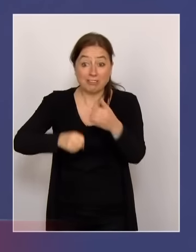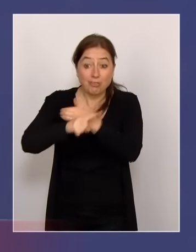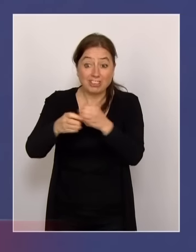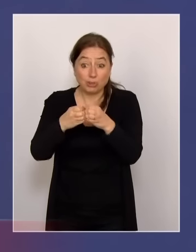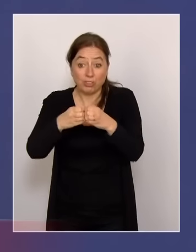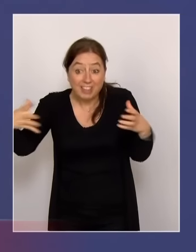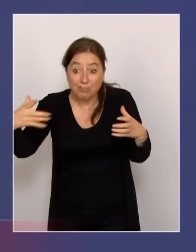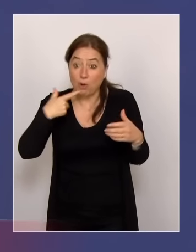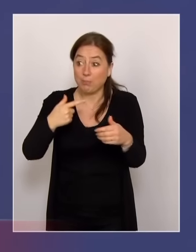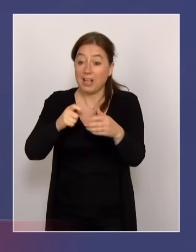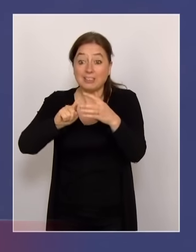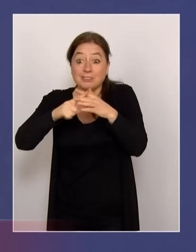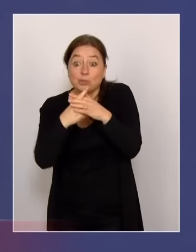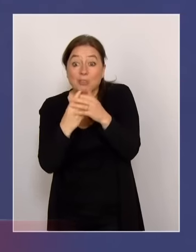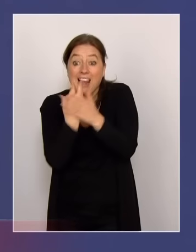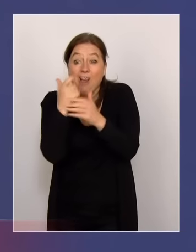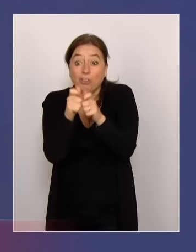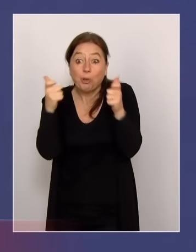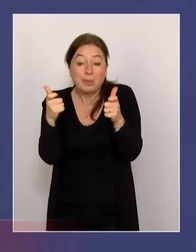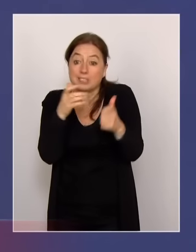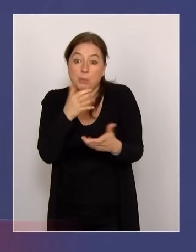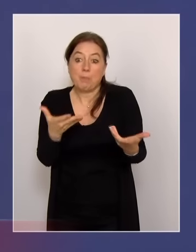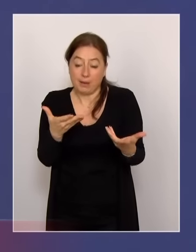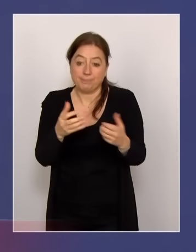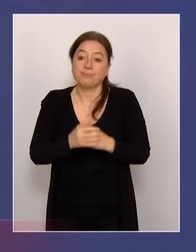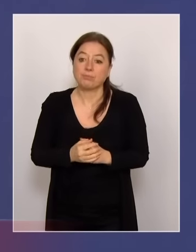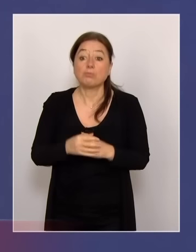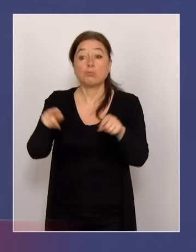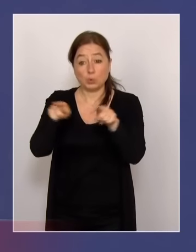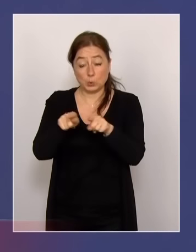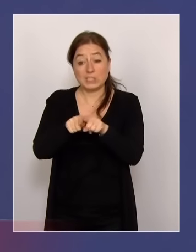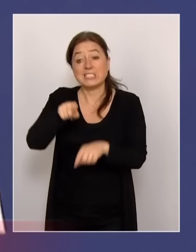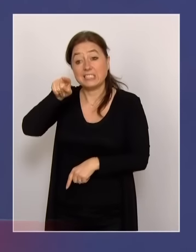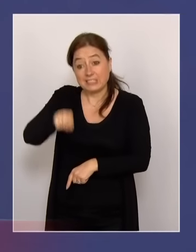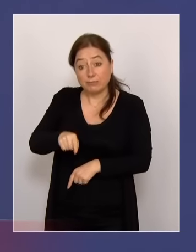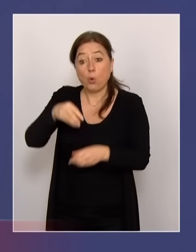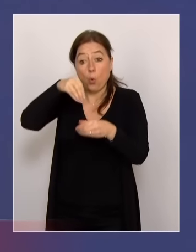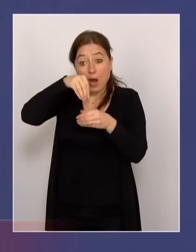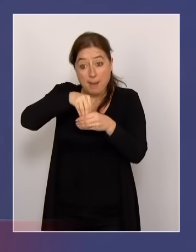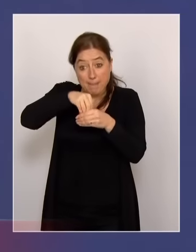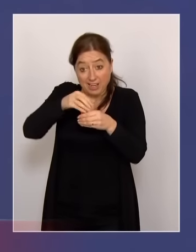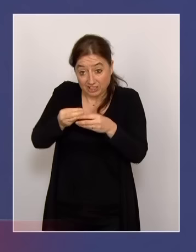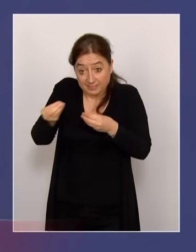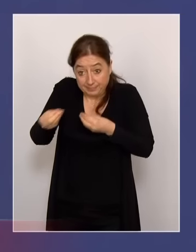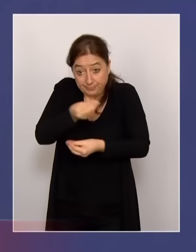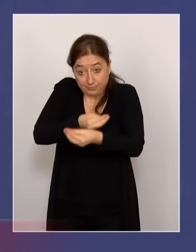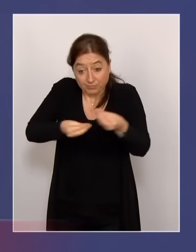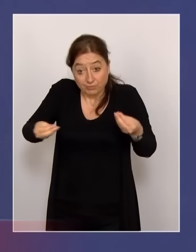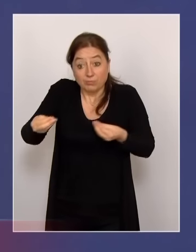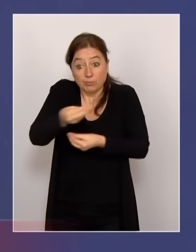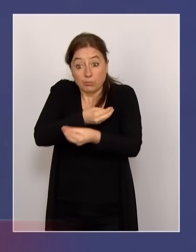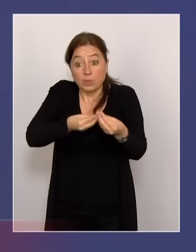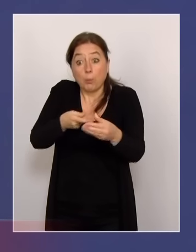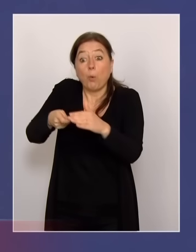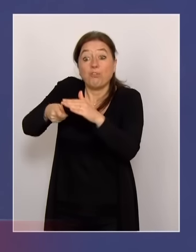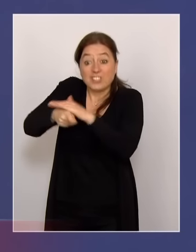Et puis, je suis pour installer, là aussi, des produits, des solutions européennes pour que notre épargne puisse aller vers le